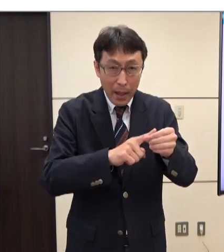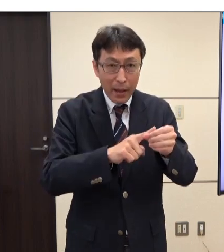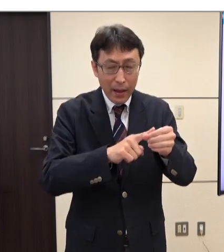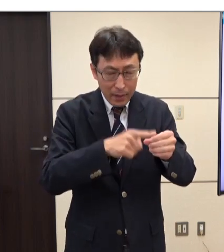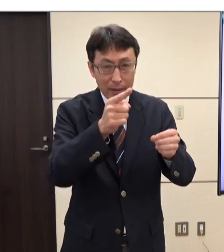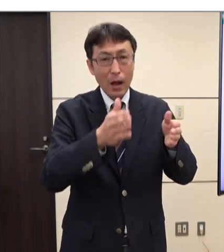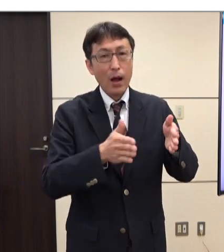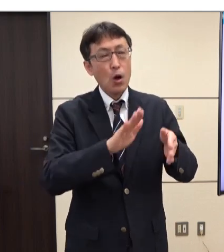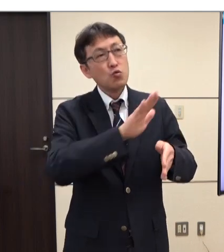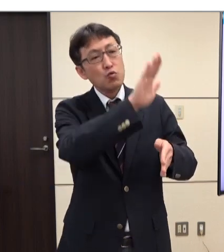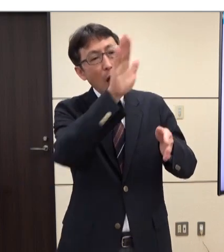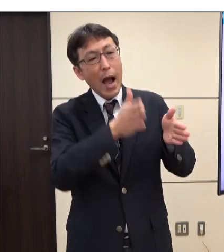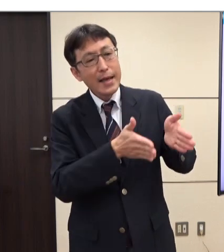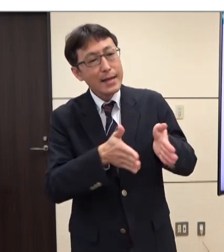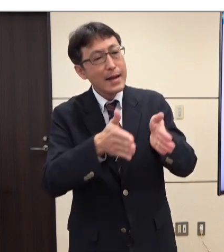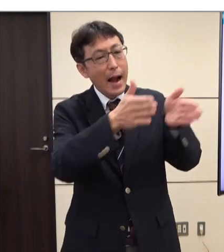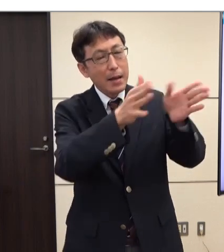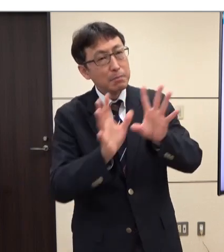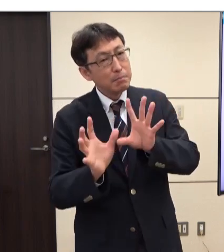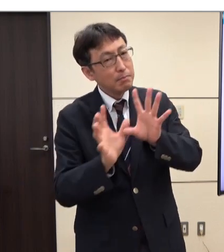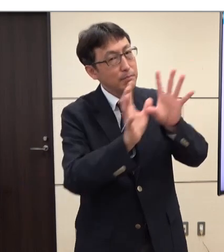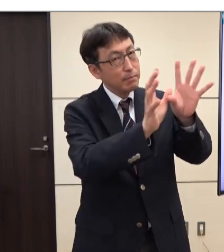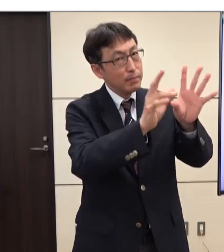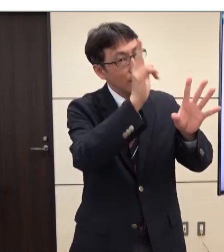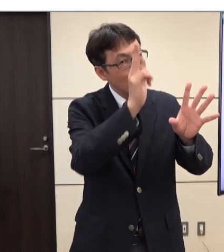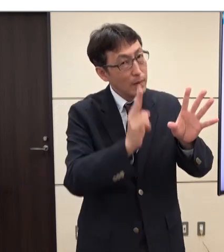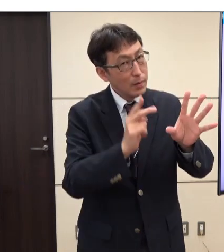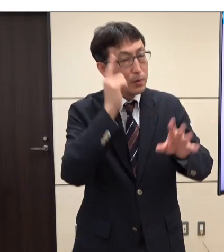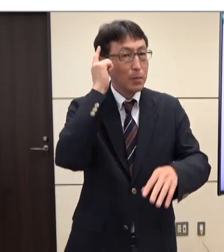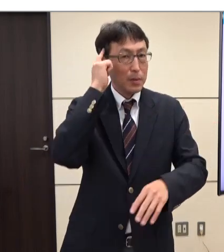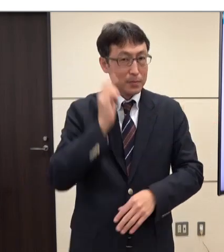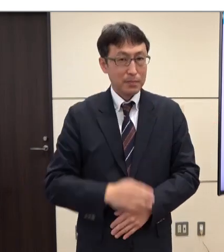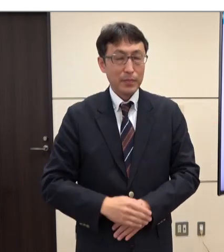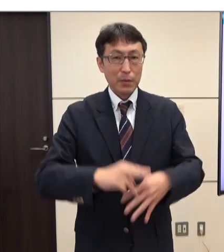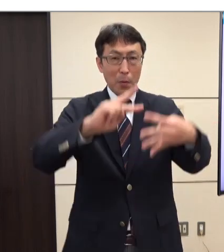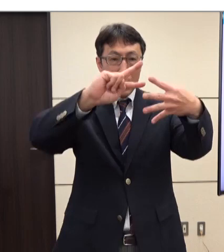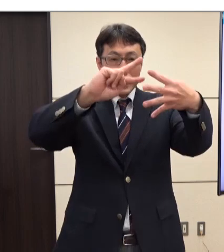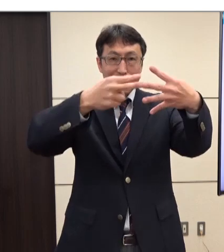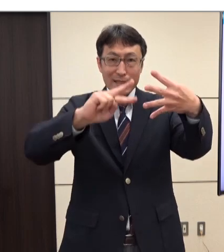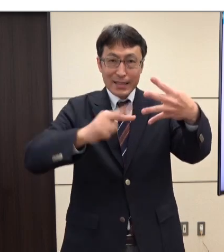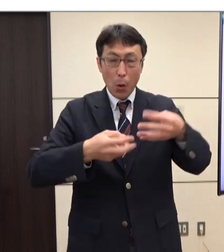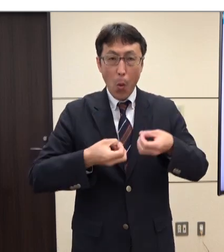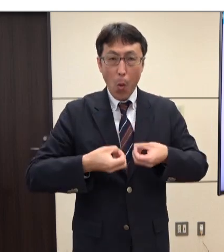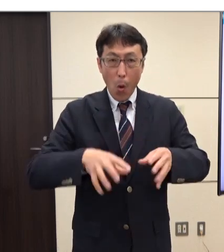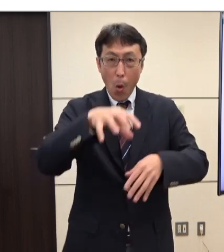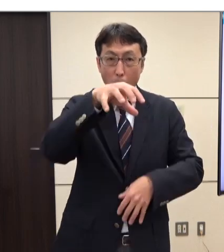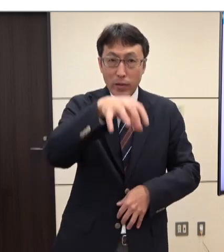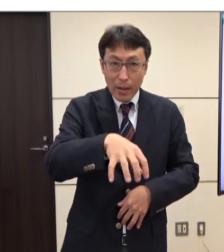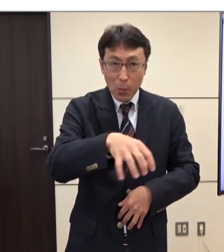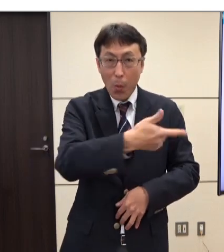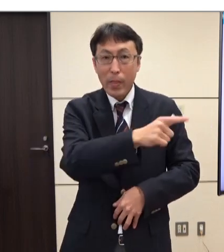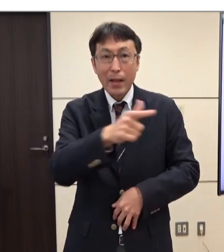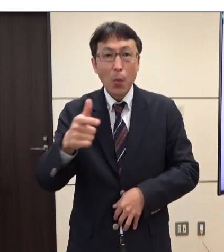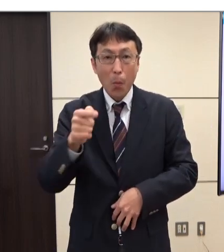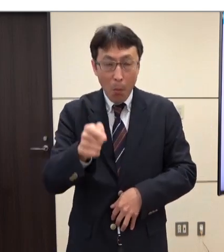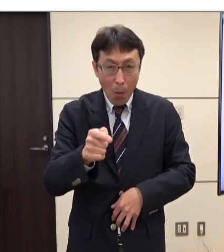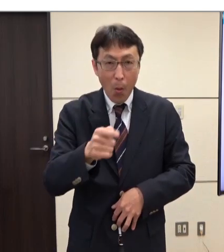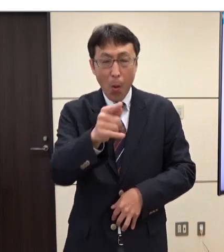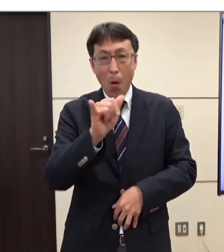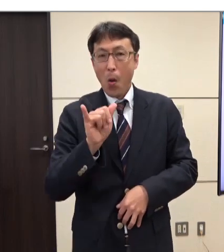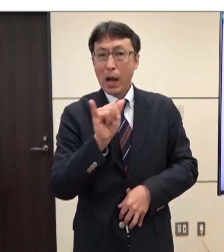います。四季の里も恋人の聖地をはじめとしていろいろなイベントを展開しておりまして、まあ、こち